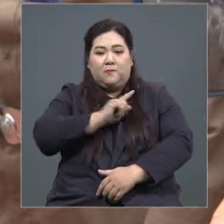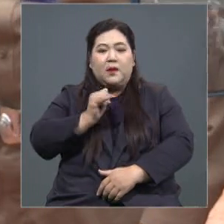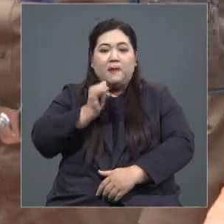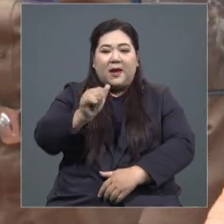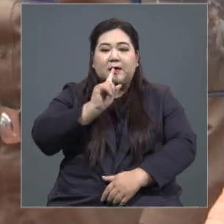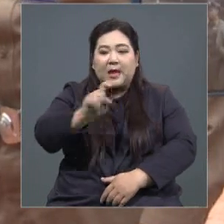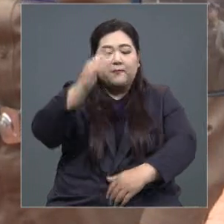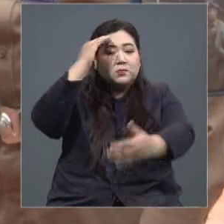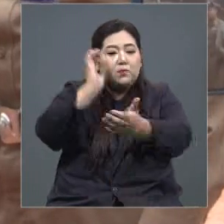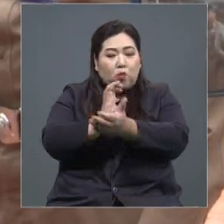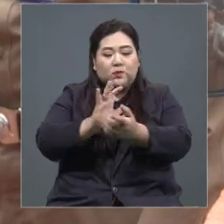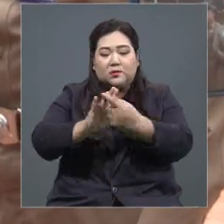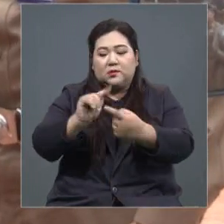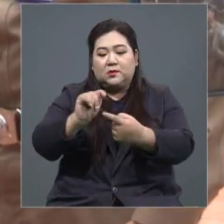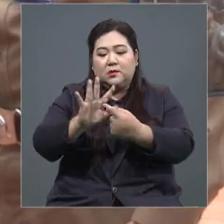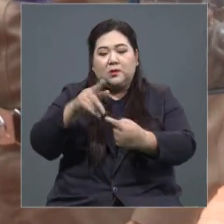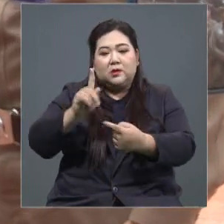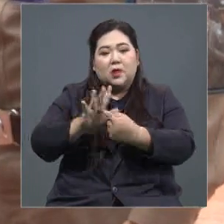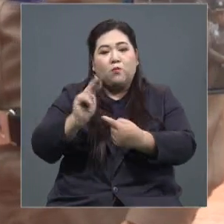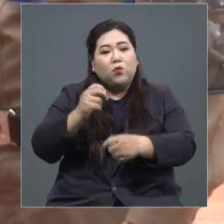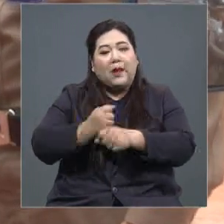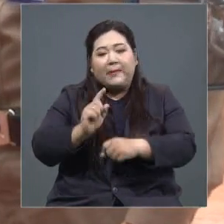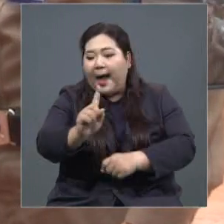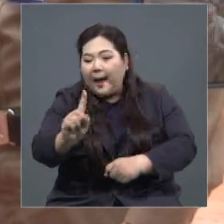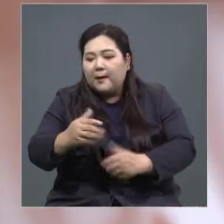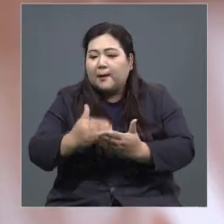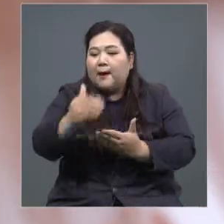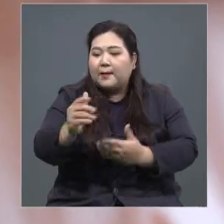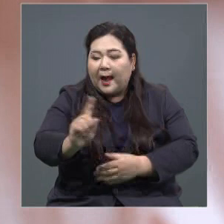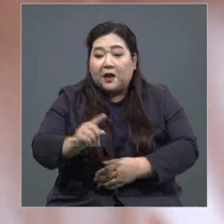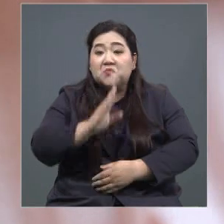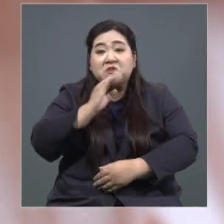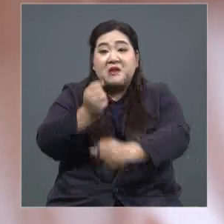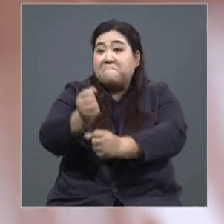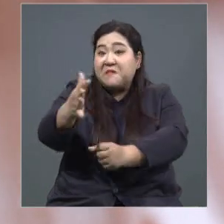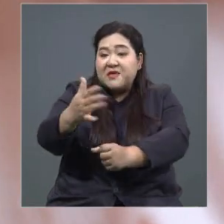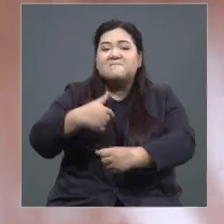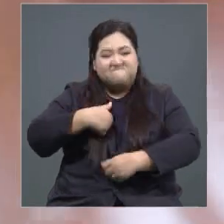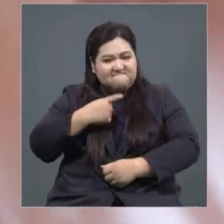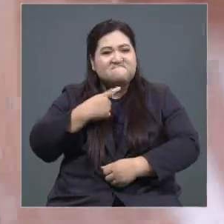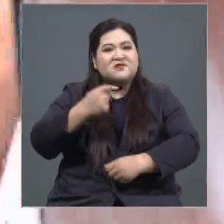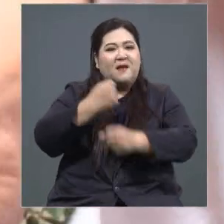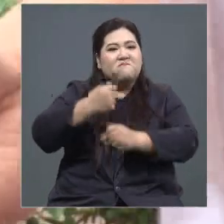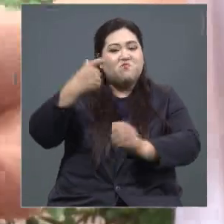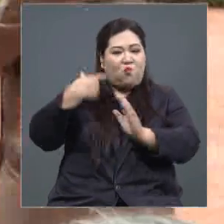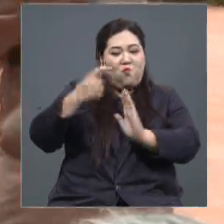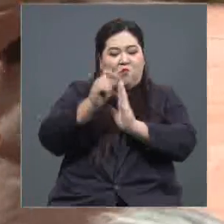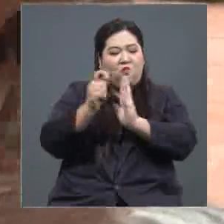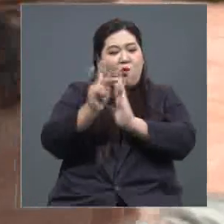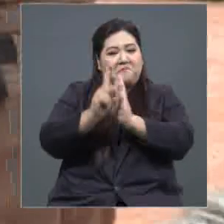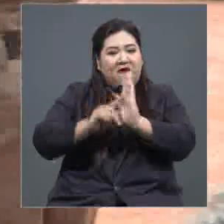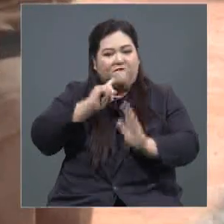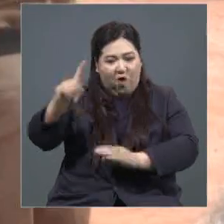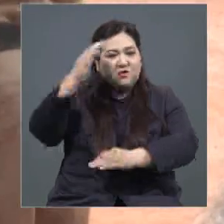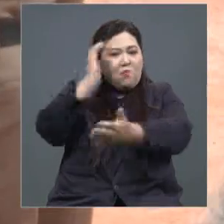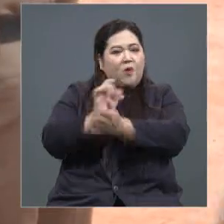นนะคะว่าดำเนินการคดีนี้เนี่ยไปถึงไหนแล้วถ้าไม่ดำเนินการตนก็จะดำเนินการตามกฎหมายกับเจ้าหน้าที่ตำรวจสน.เ